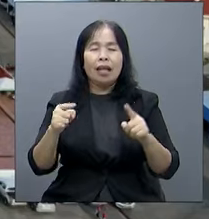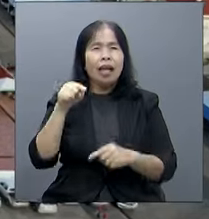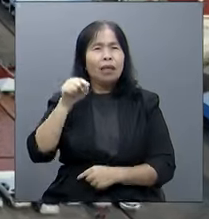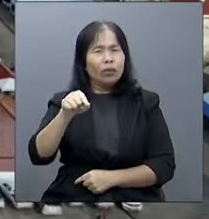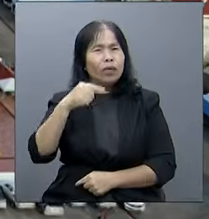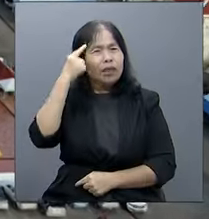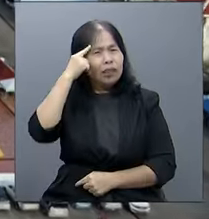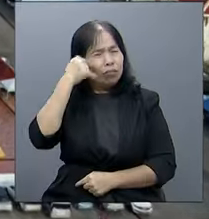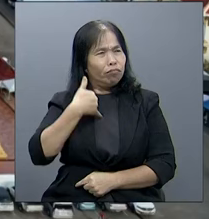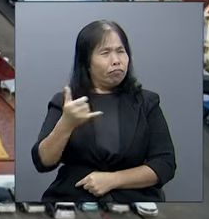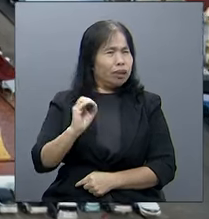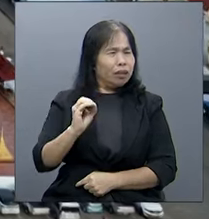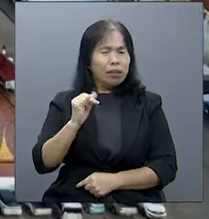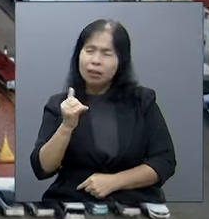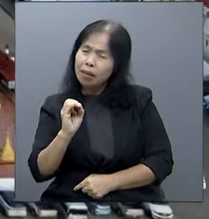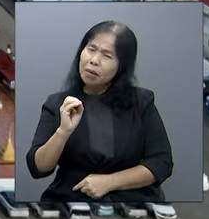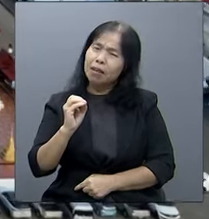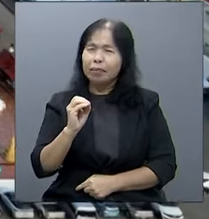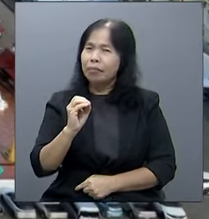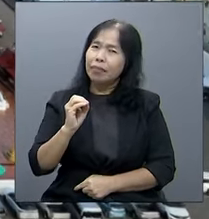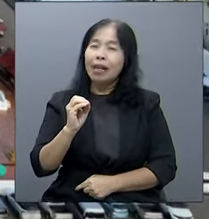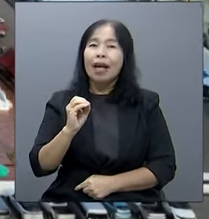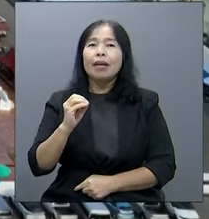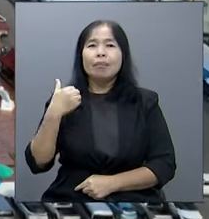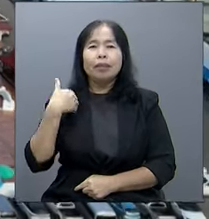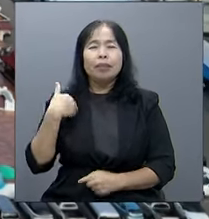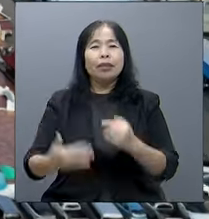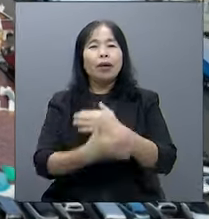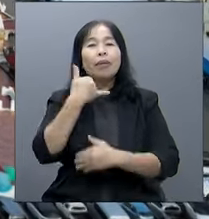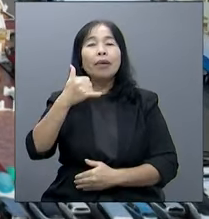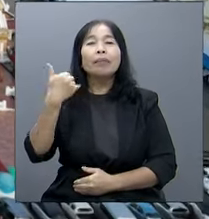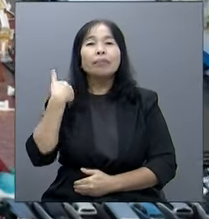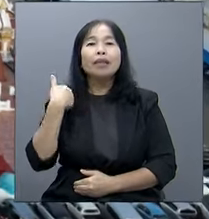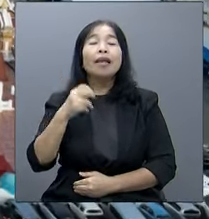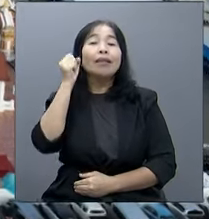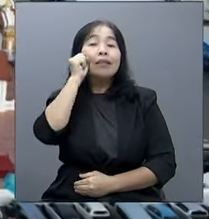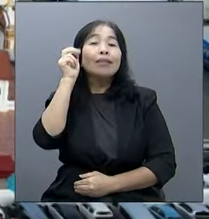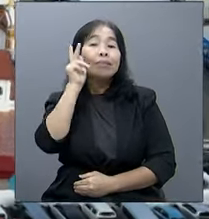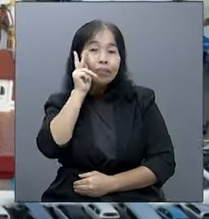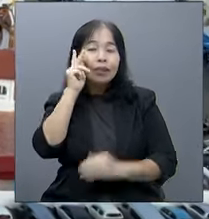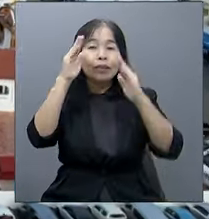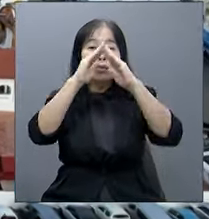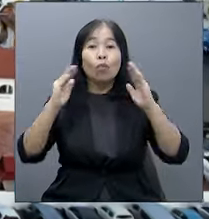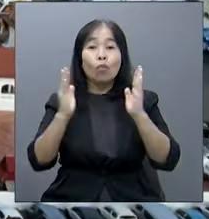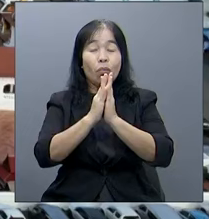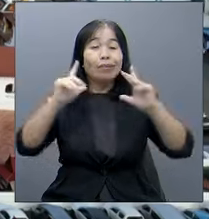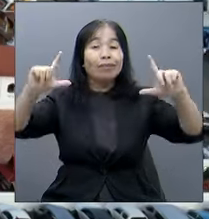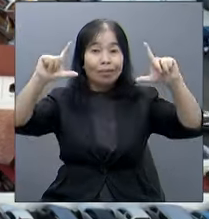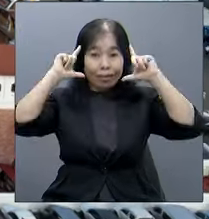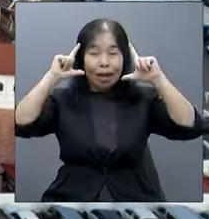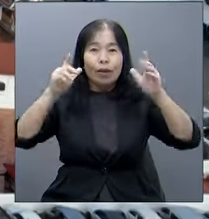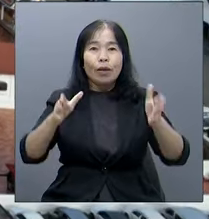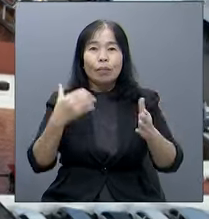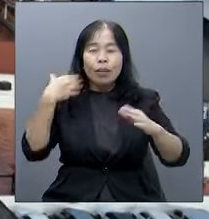ตั้งPeach